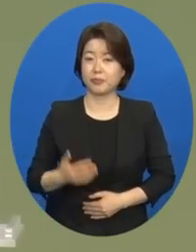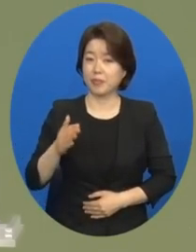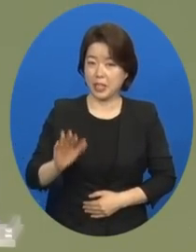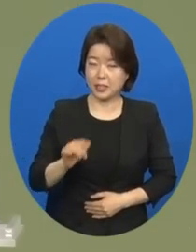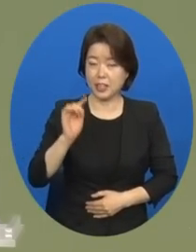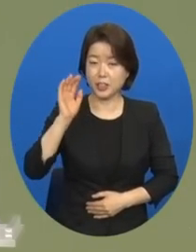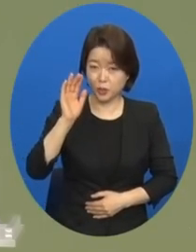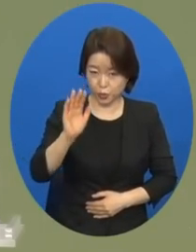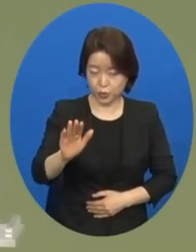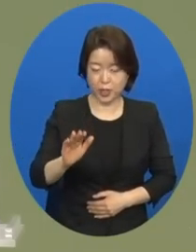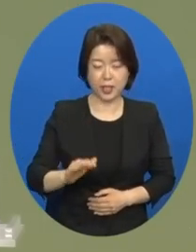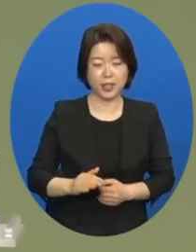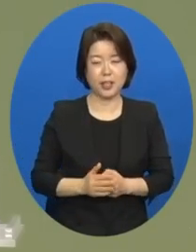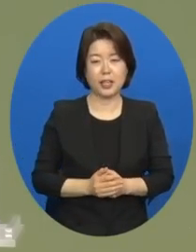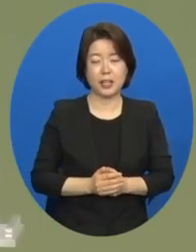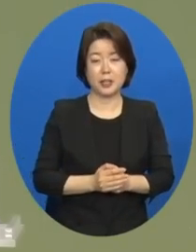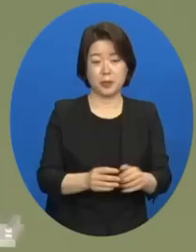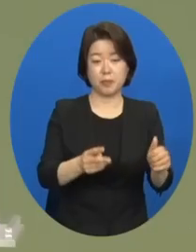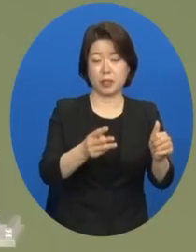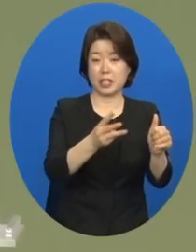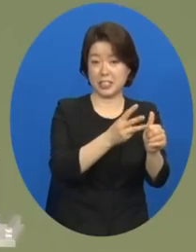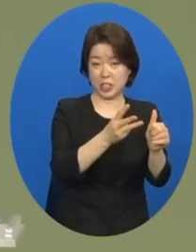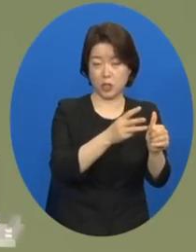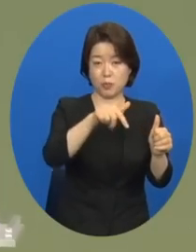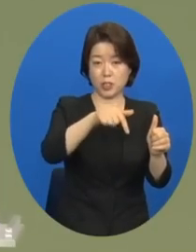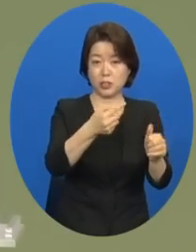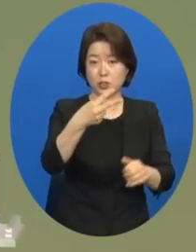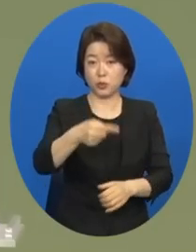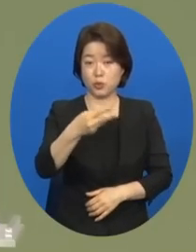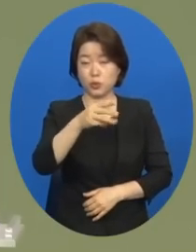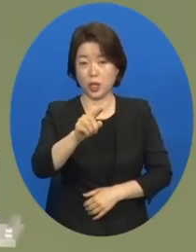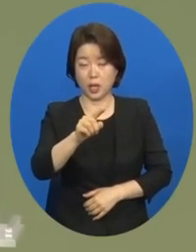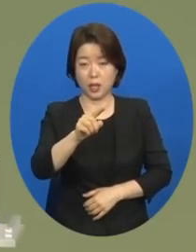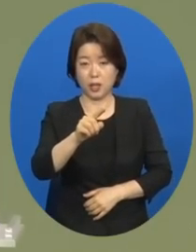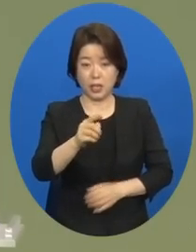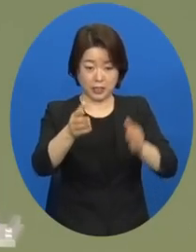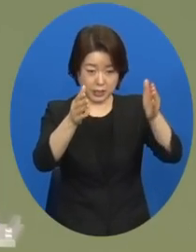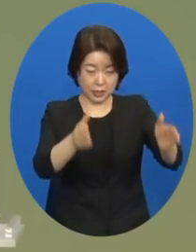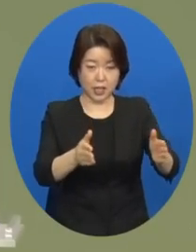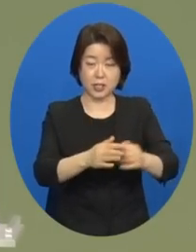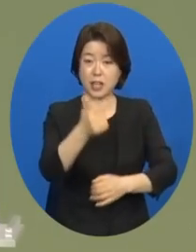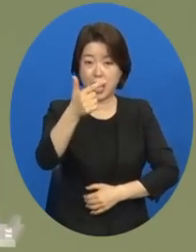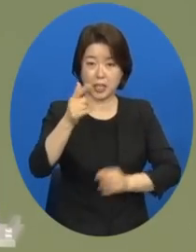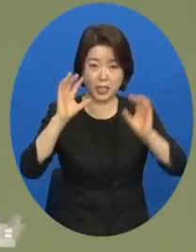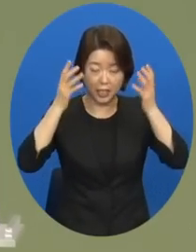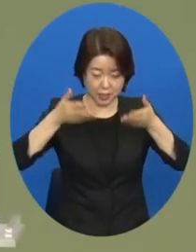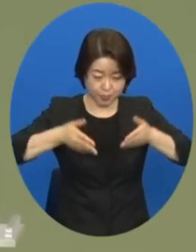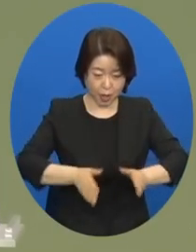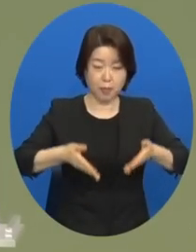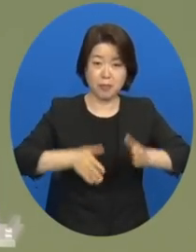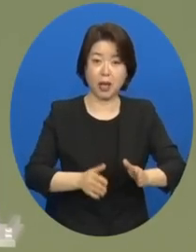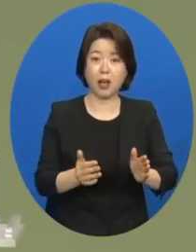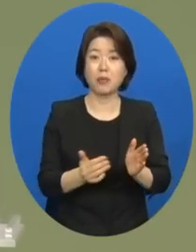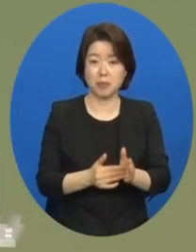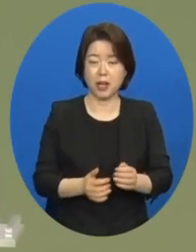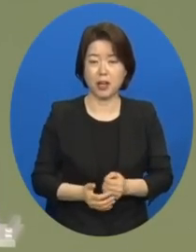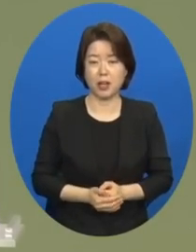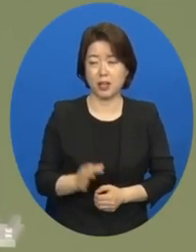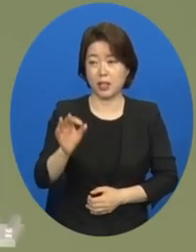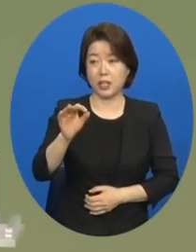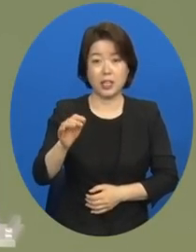그런데 그 후에 첩인 그드라에게서 이제 여섯 명이나 나왔잖아요 그런데 그 이스마엘과이